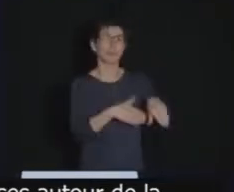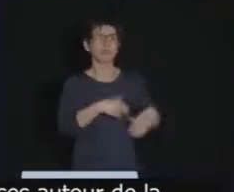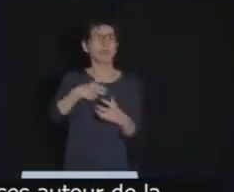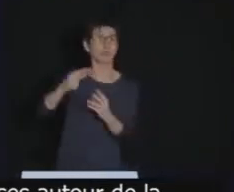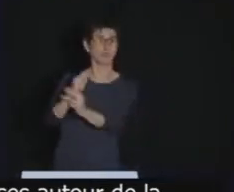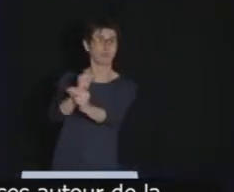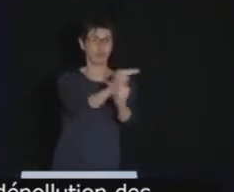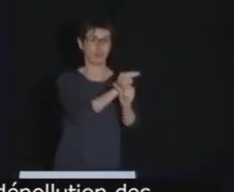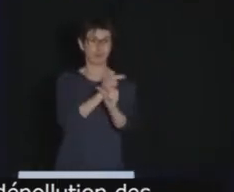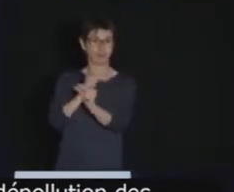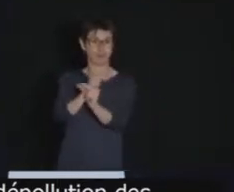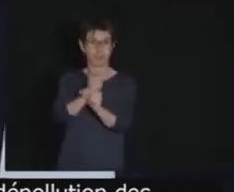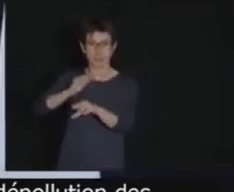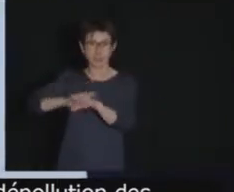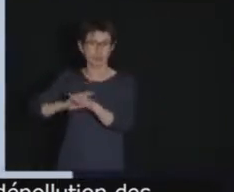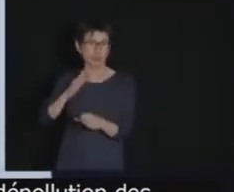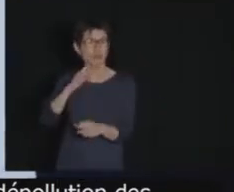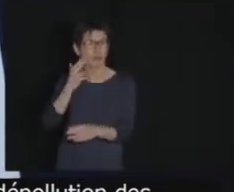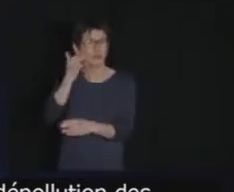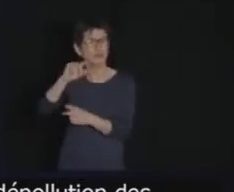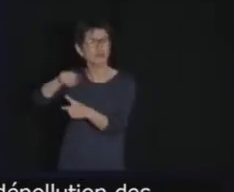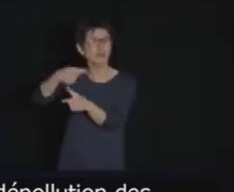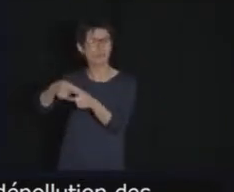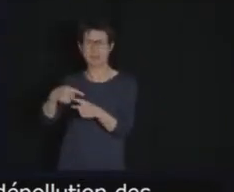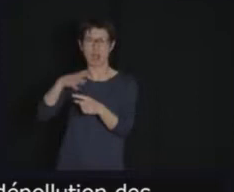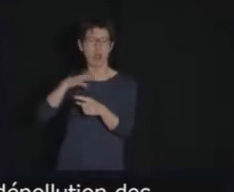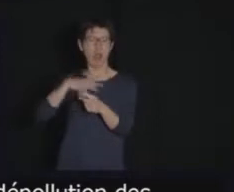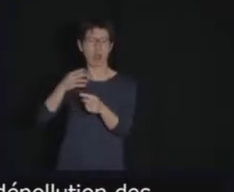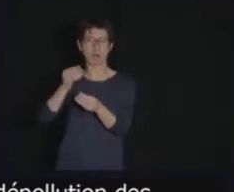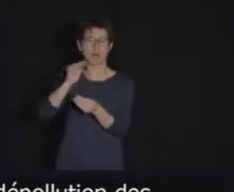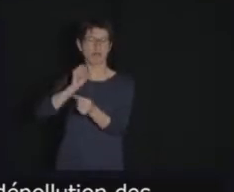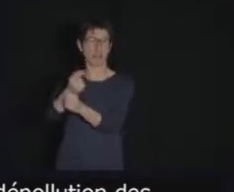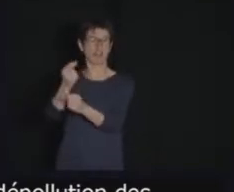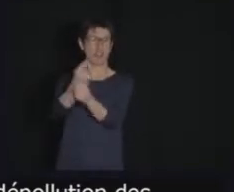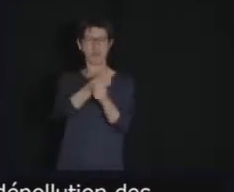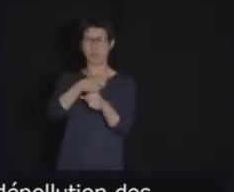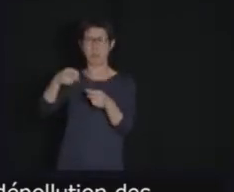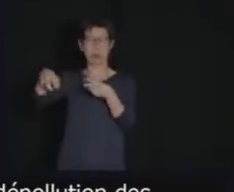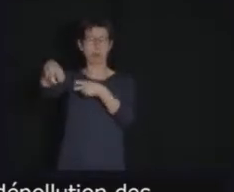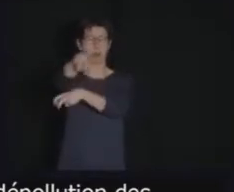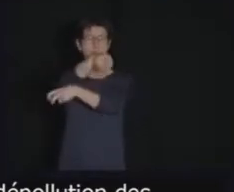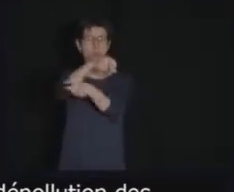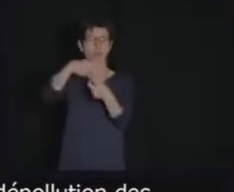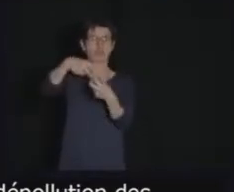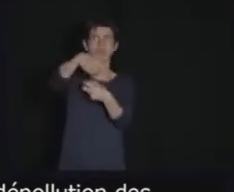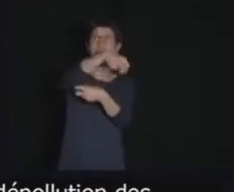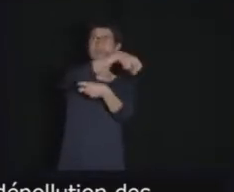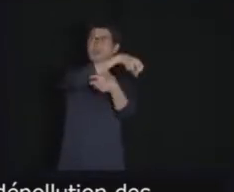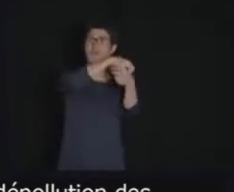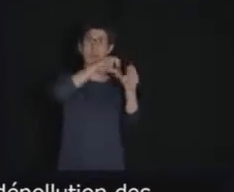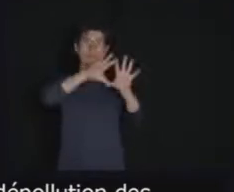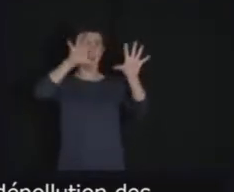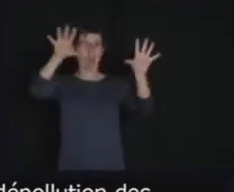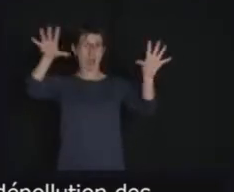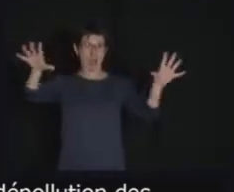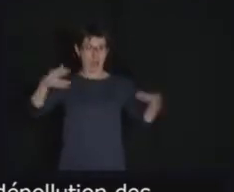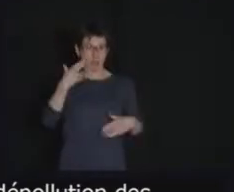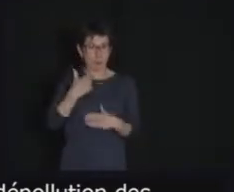n'en fait pas? Et tout est détruit parce qu'il y a des boulons et des pièces qui flottent dans l'air. Je vous ai dit